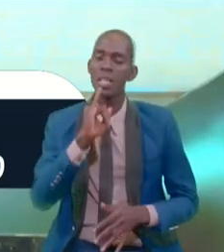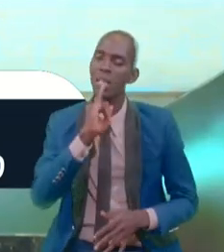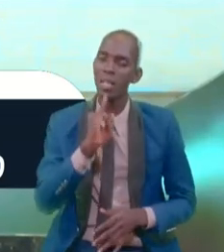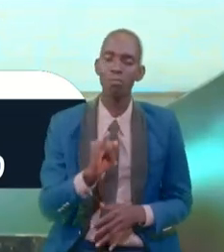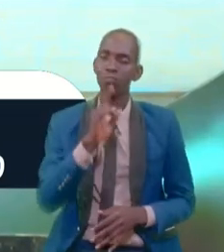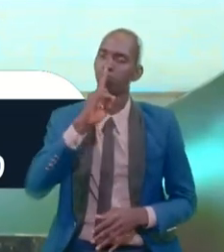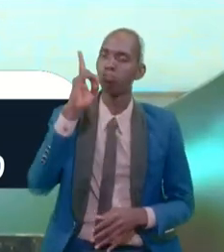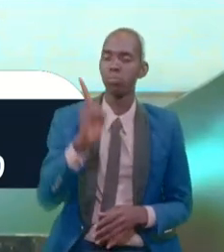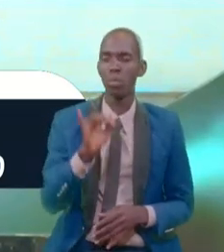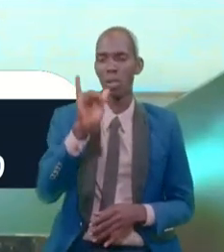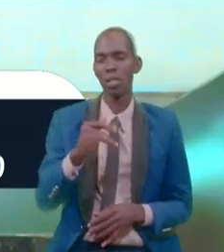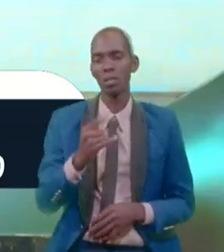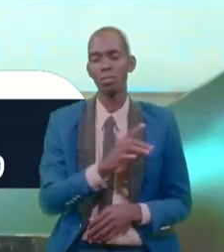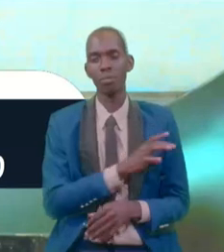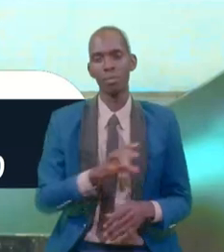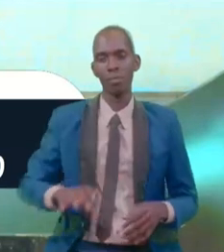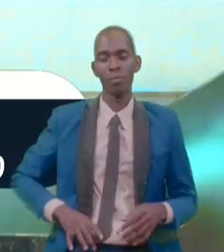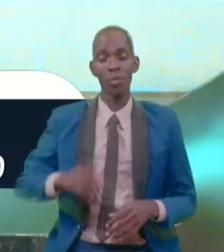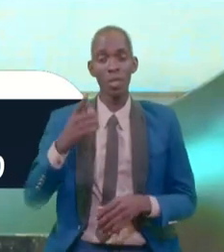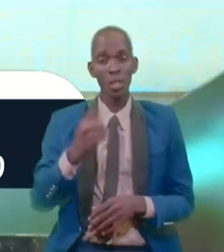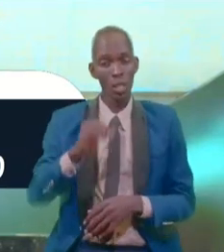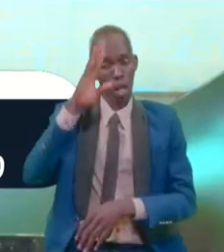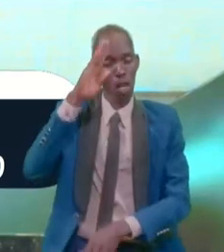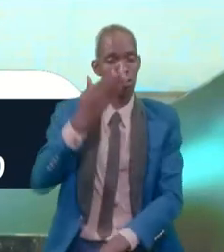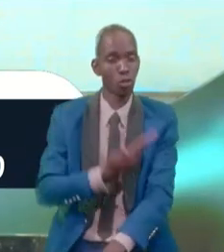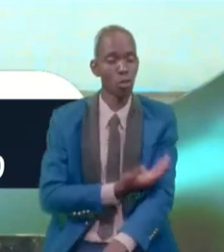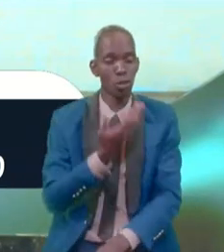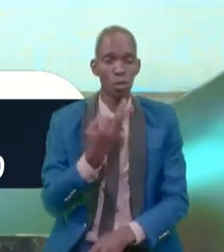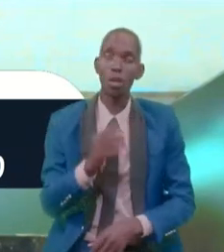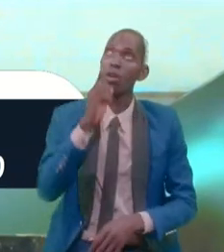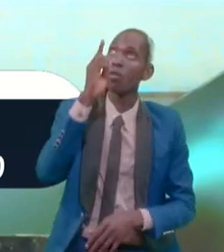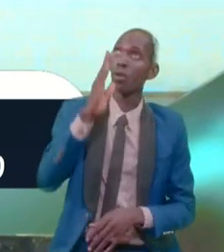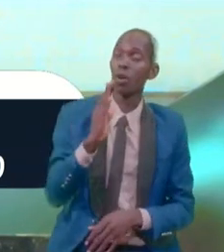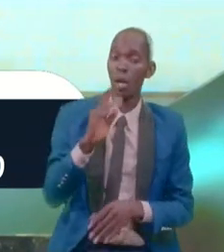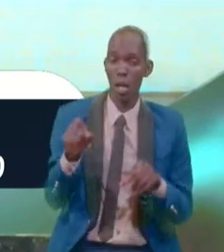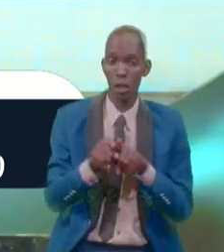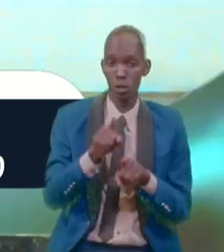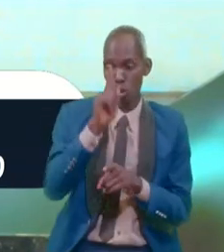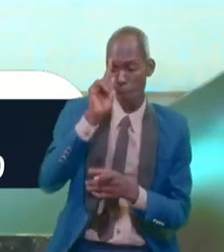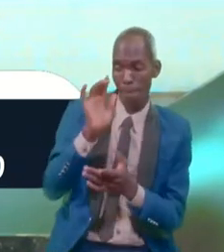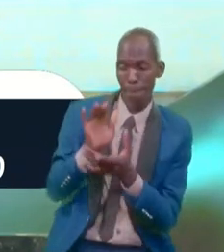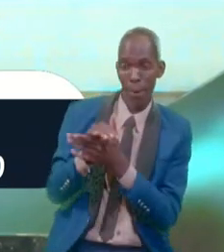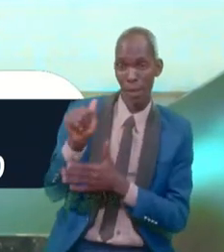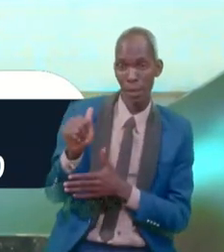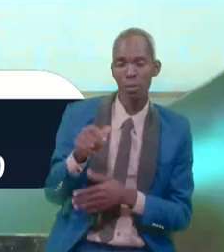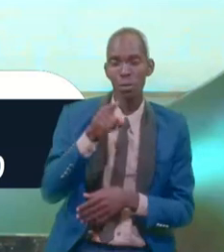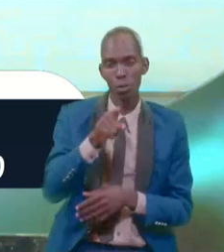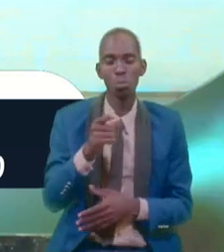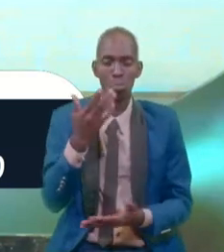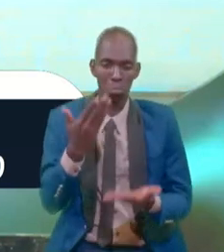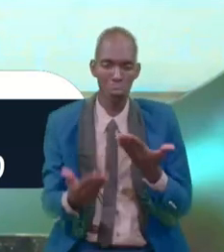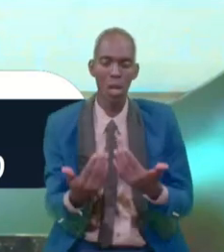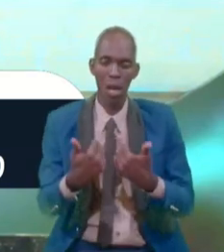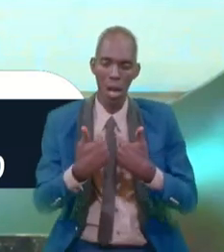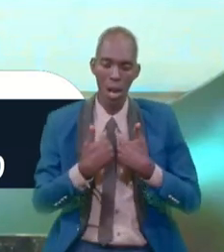que Jésus est le Christ, le Fils de Dieu, et qu'en croyant, vous ayez la vie